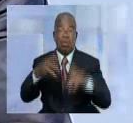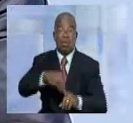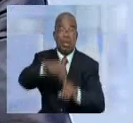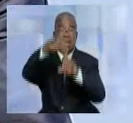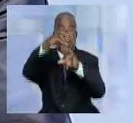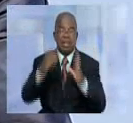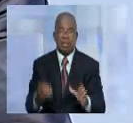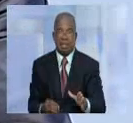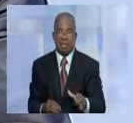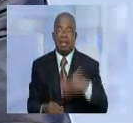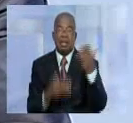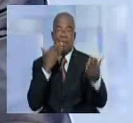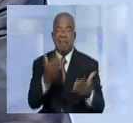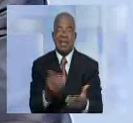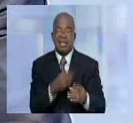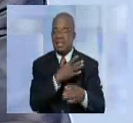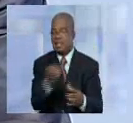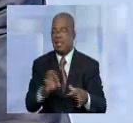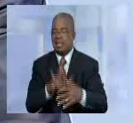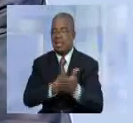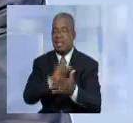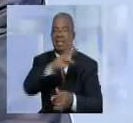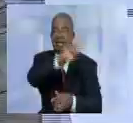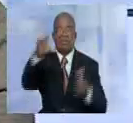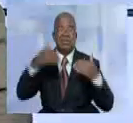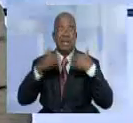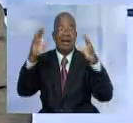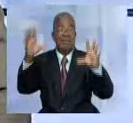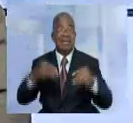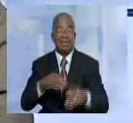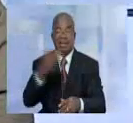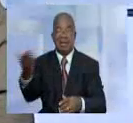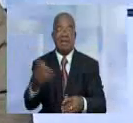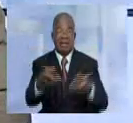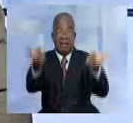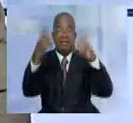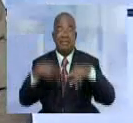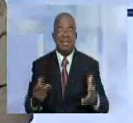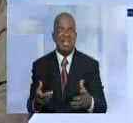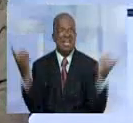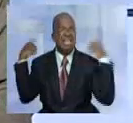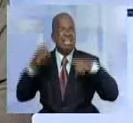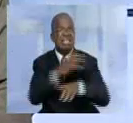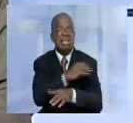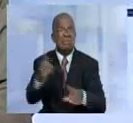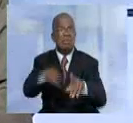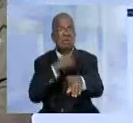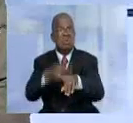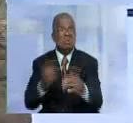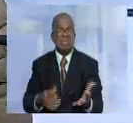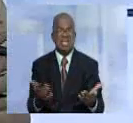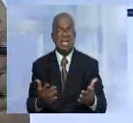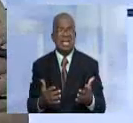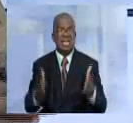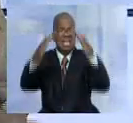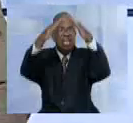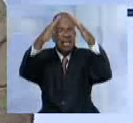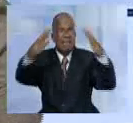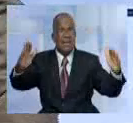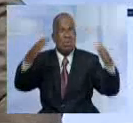accepté notre invitation. Alors, depuis quelques mois, des immeubles s'écroulent comme des châteaux de cartes dans le district d'Abidjan. Le dernier en